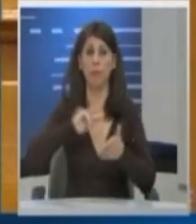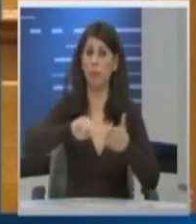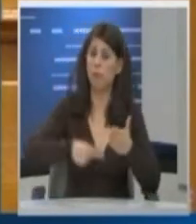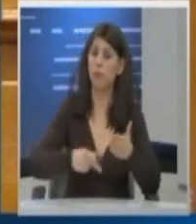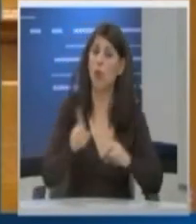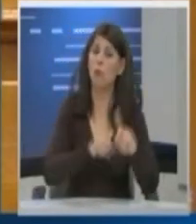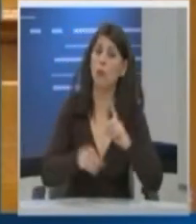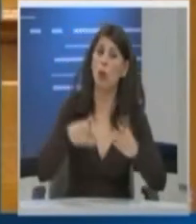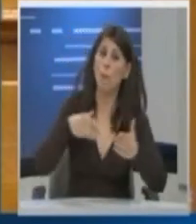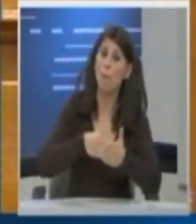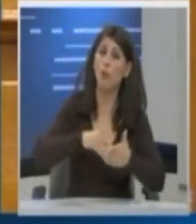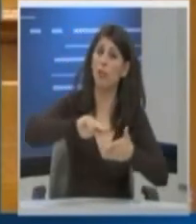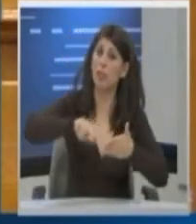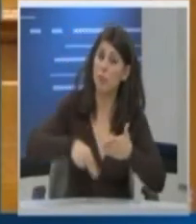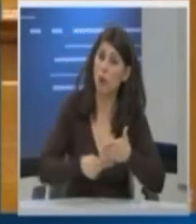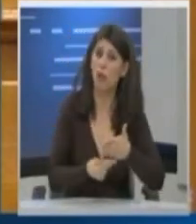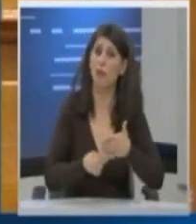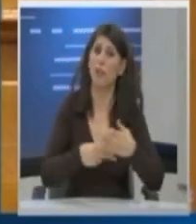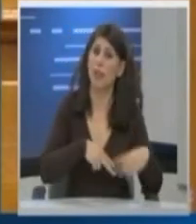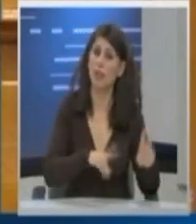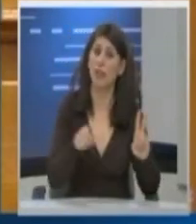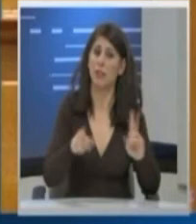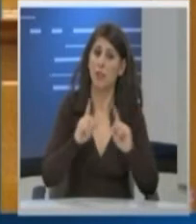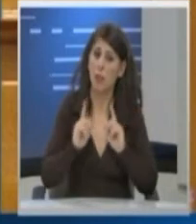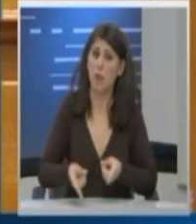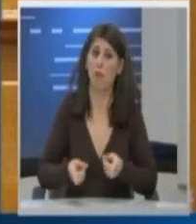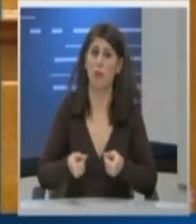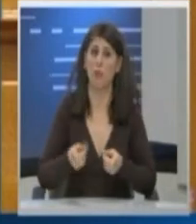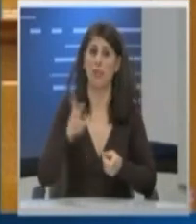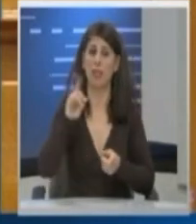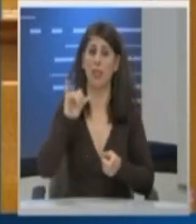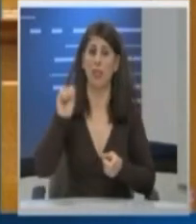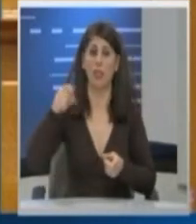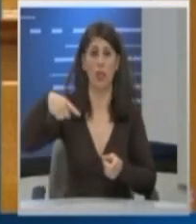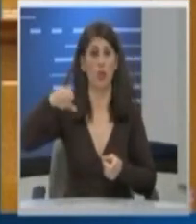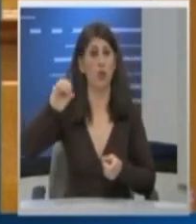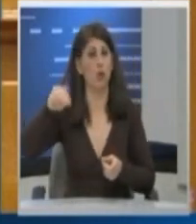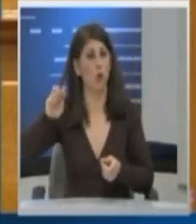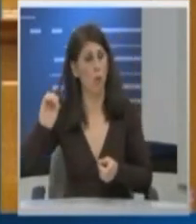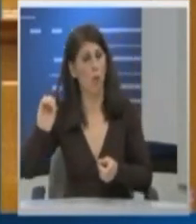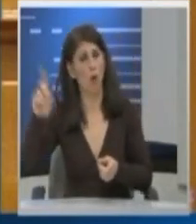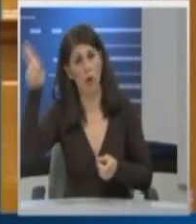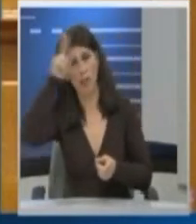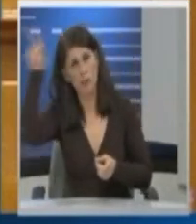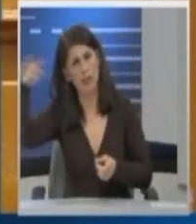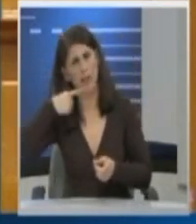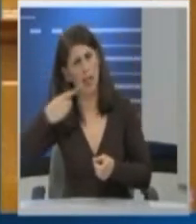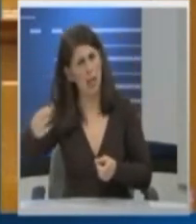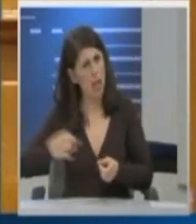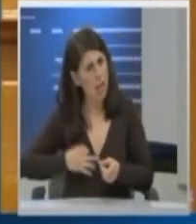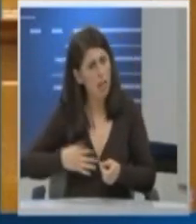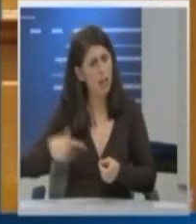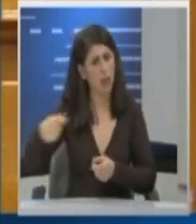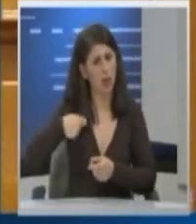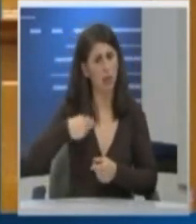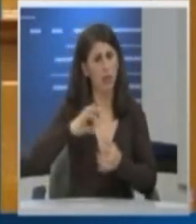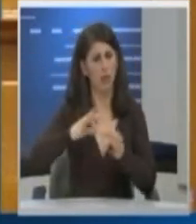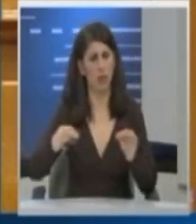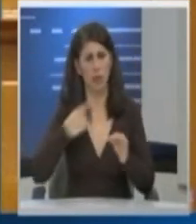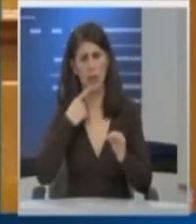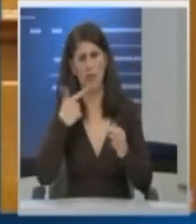υπογράψατε, ποιος εμπόδισε την υπογραφή να εκτελεστεί η απόφαση του διστόμου. Οι Γερμανοί λένε χρωστάνε. Ένας ιστορικός